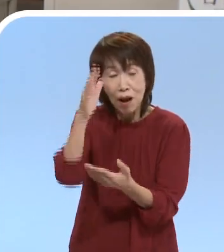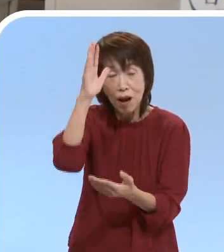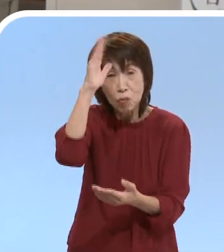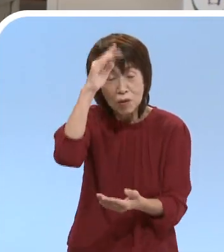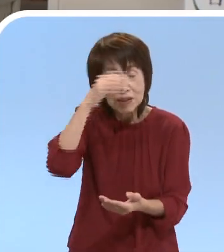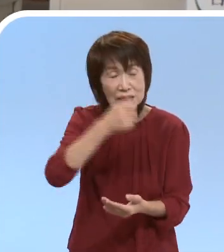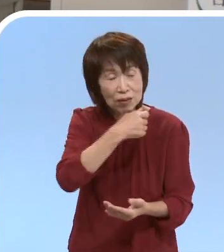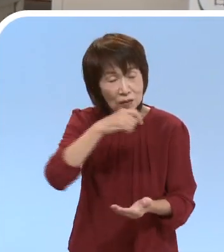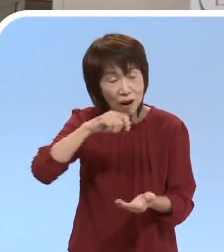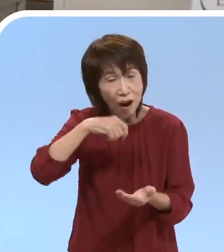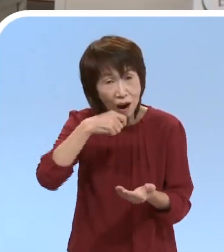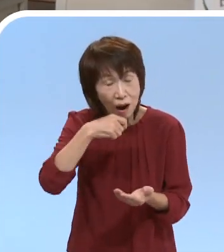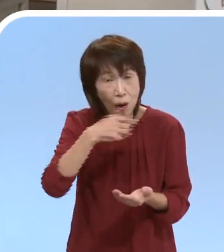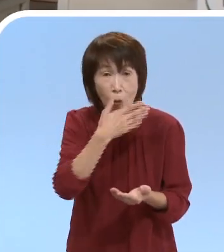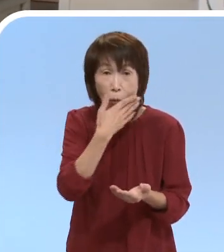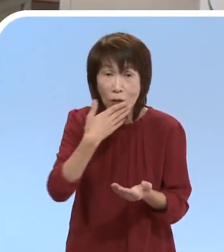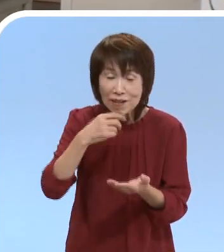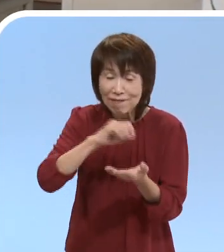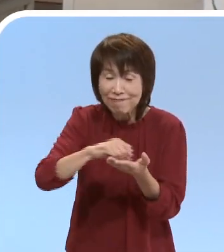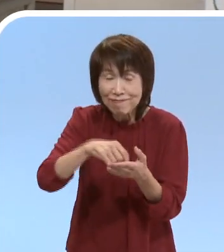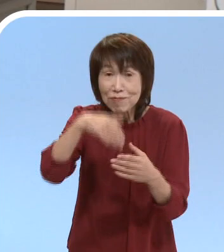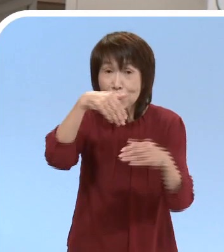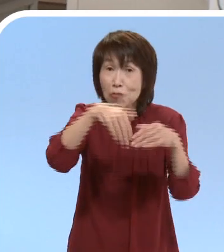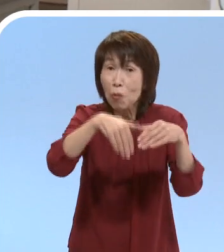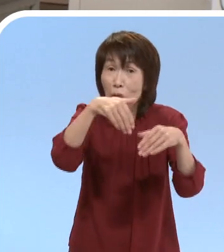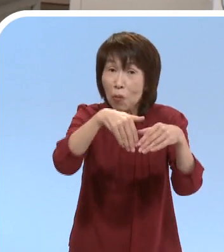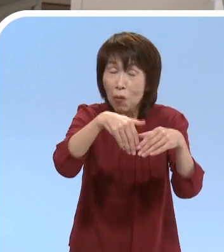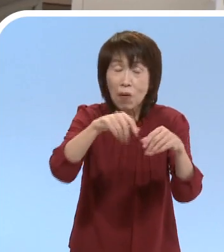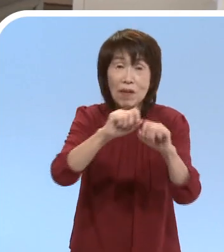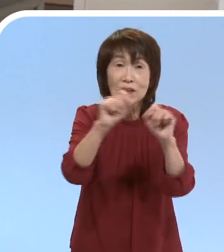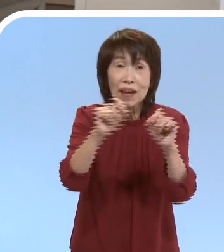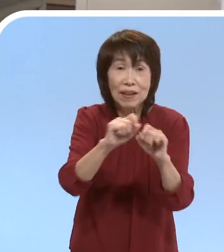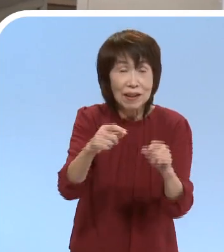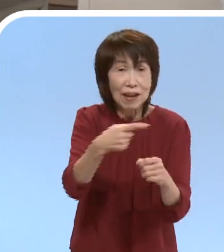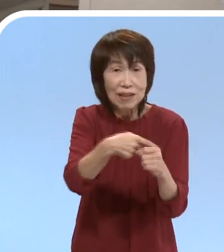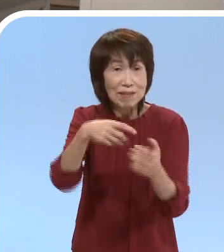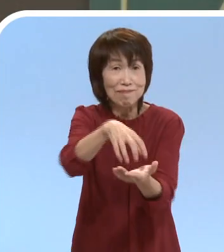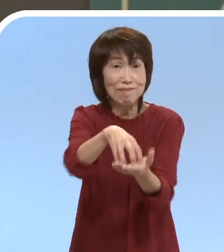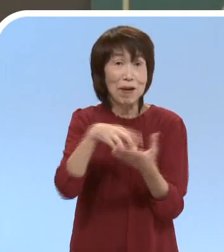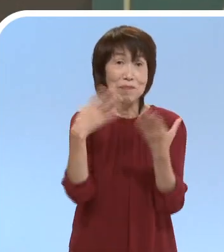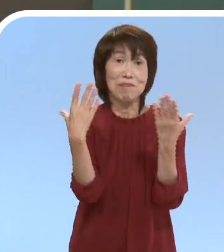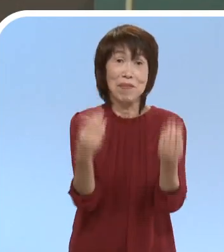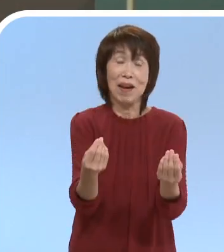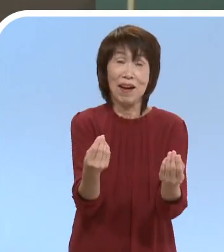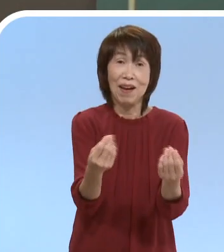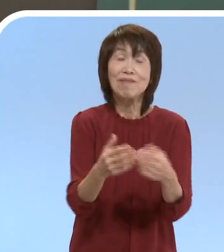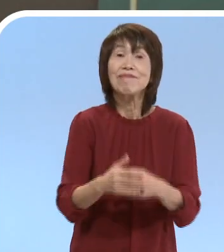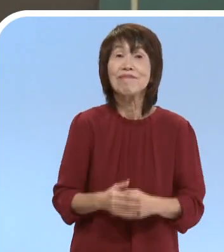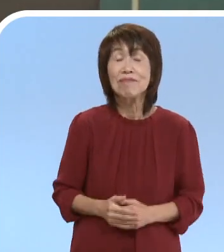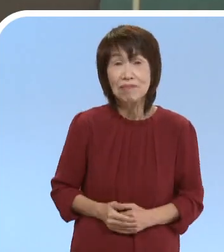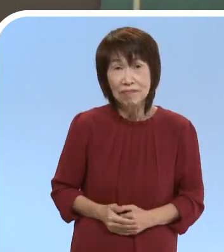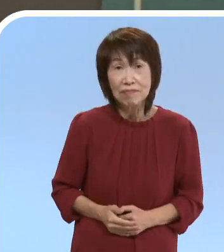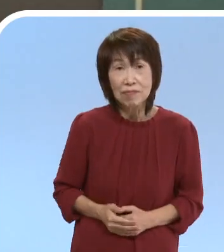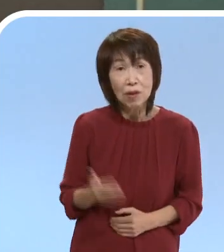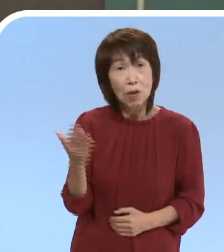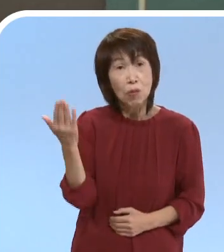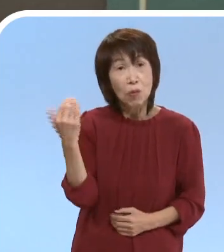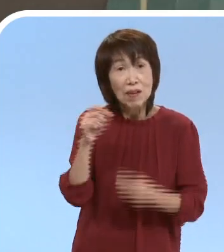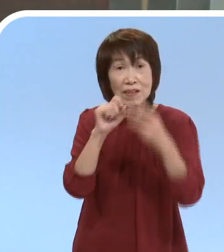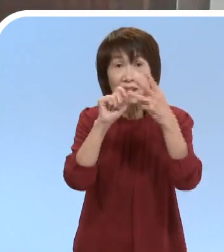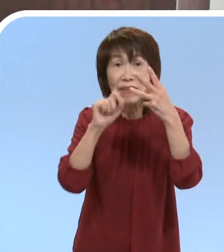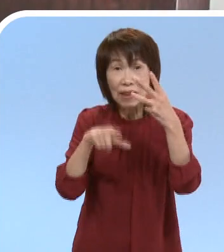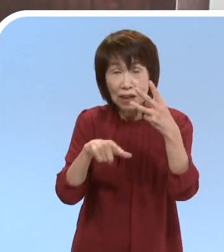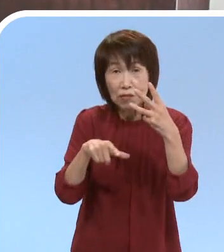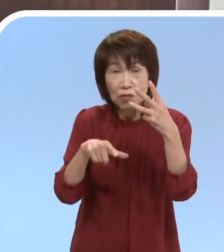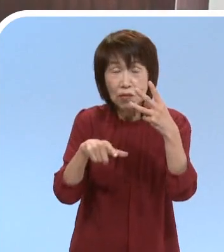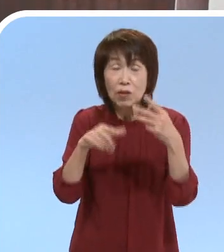ていただいてる食味とか、その結果が最優秀賞っていうことになってます。 すごい。 今年3月、食